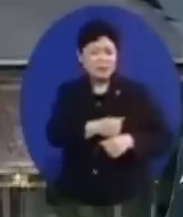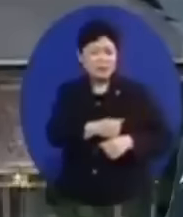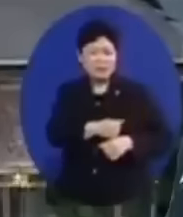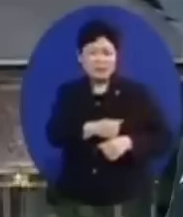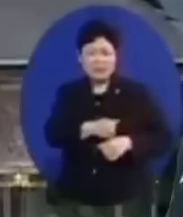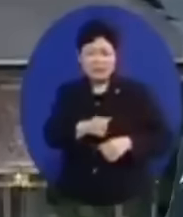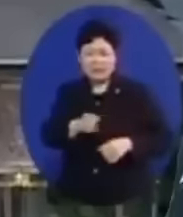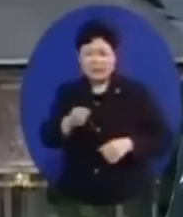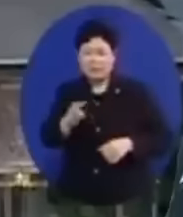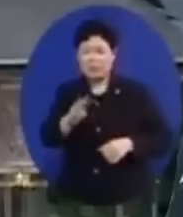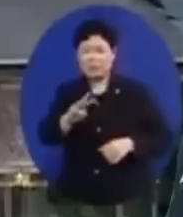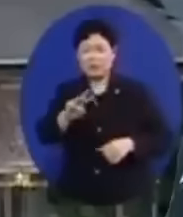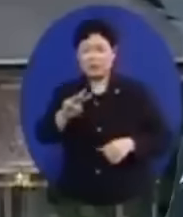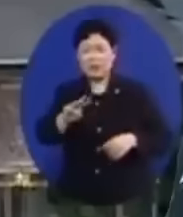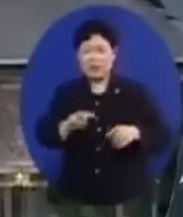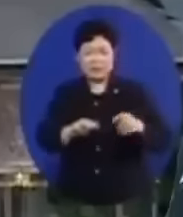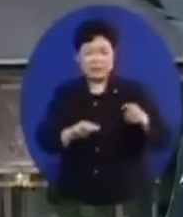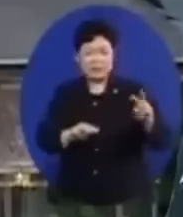평, 3만 평.